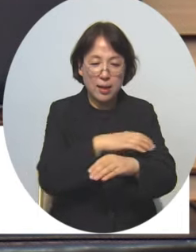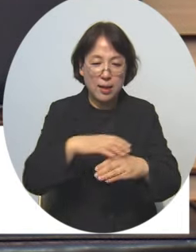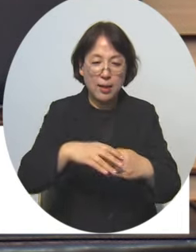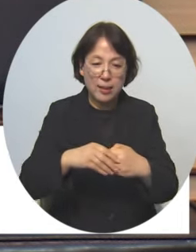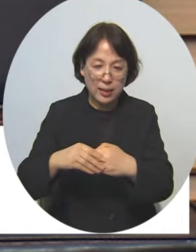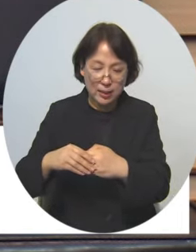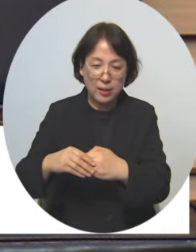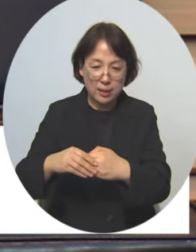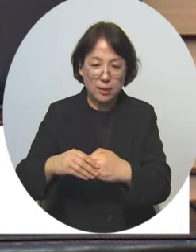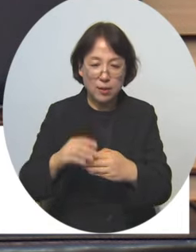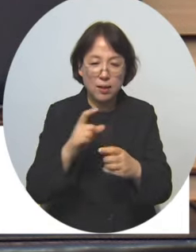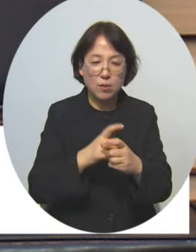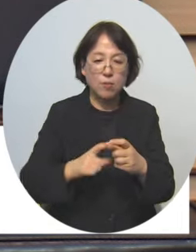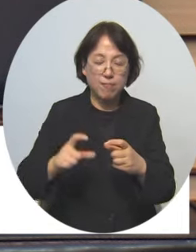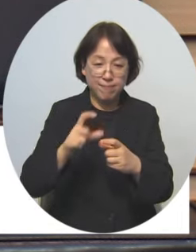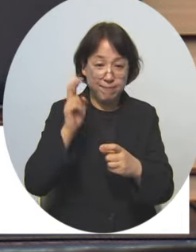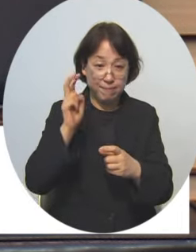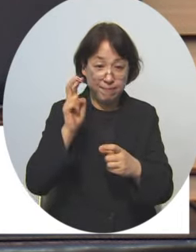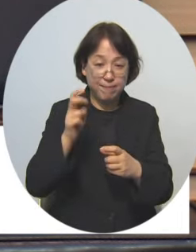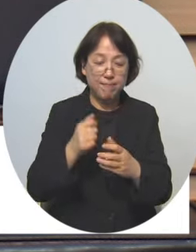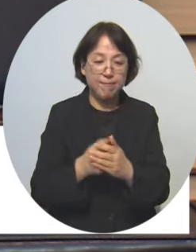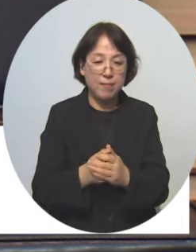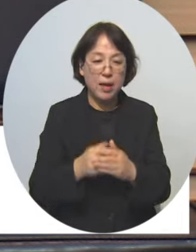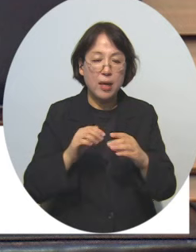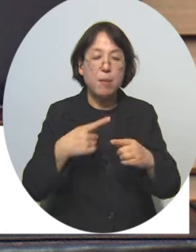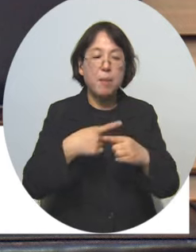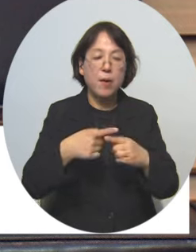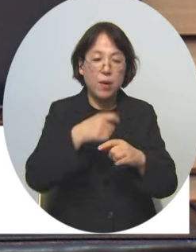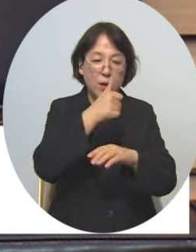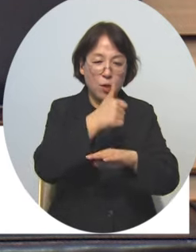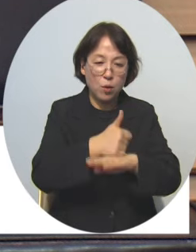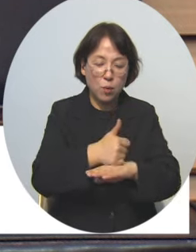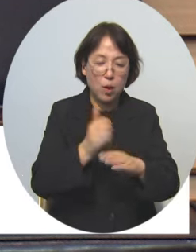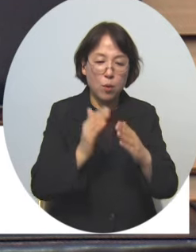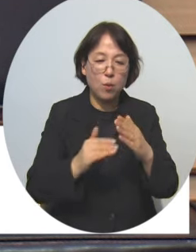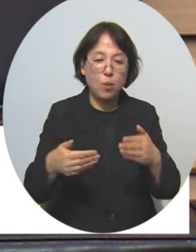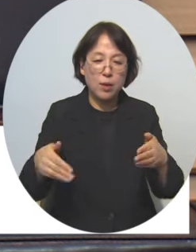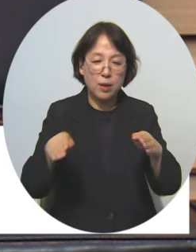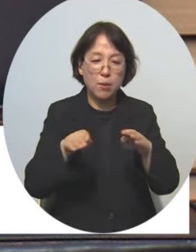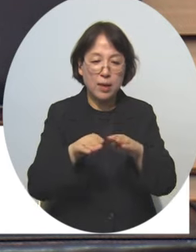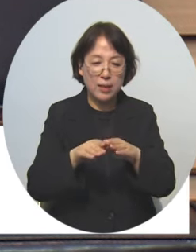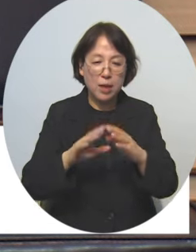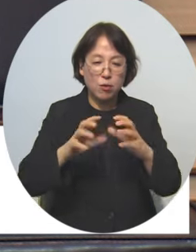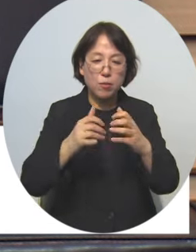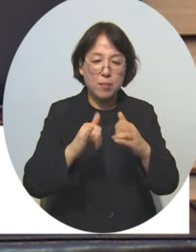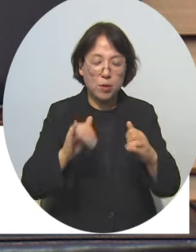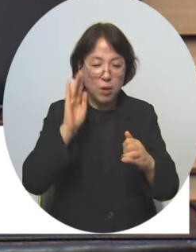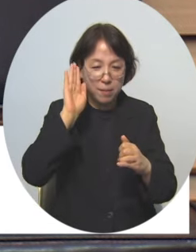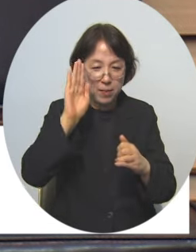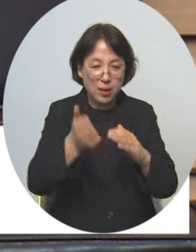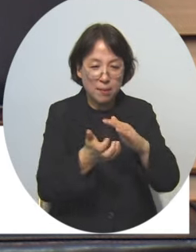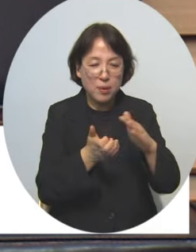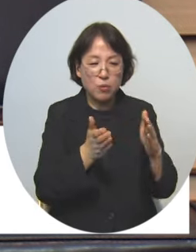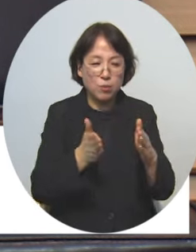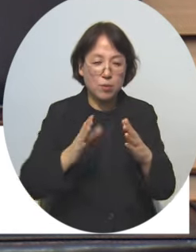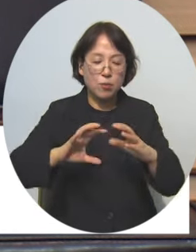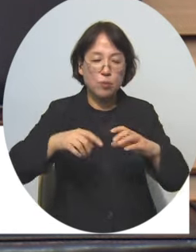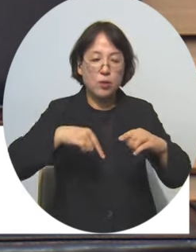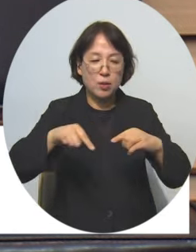한층 강화될 것입니다. 이번 경영평가 결과가 공공기관이 민생과 미래 대비라는